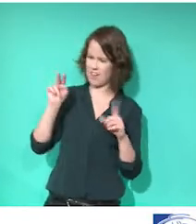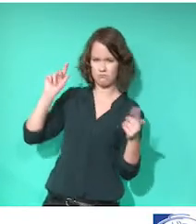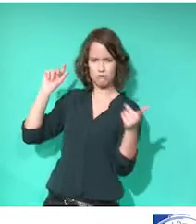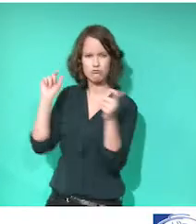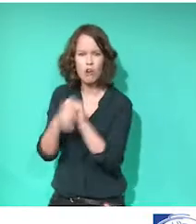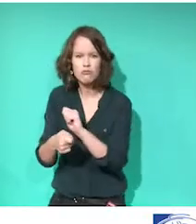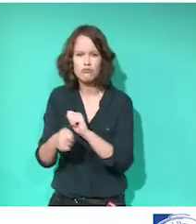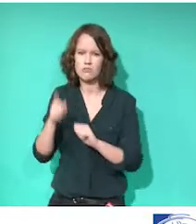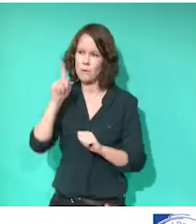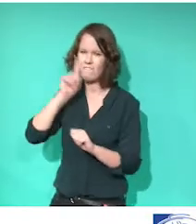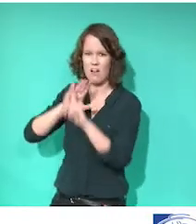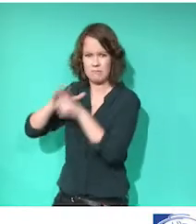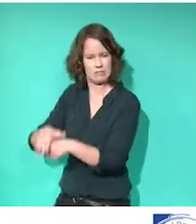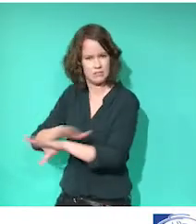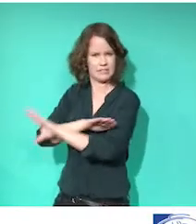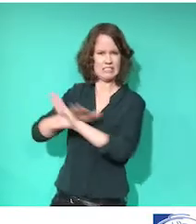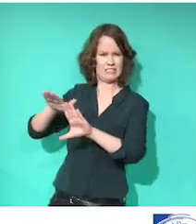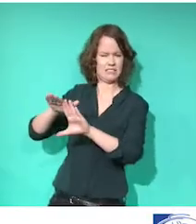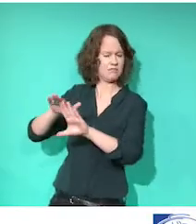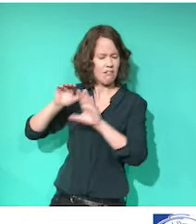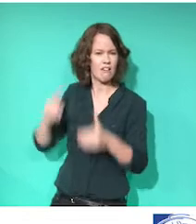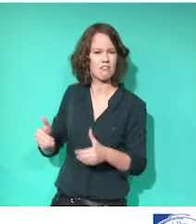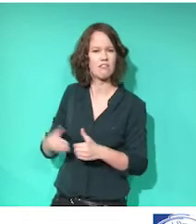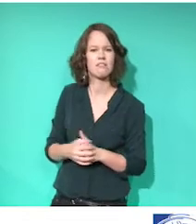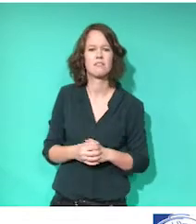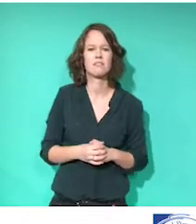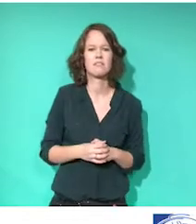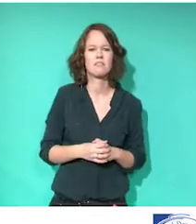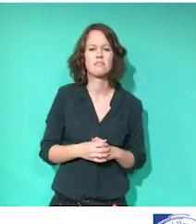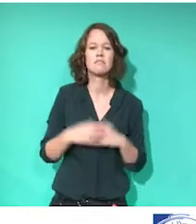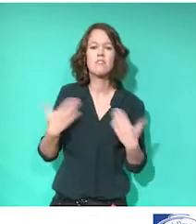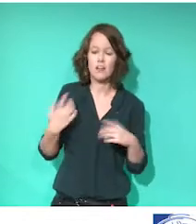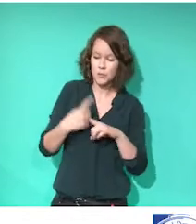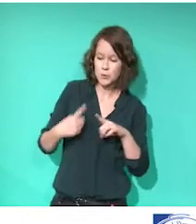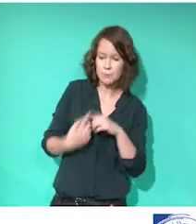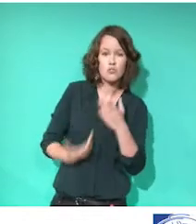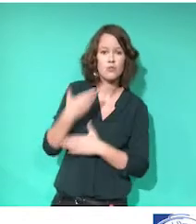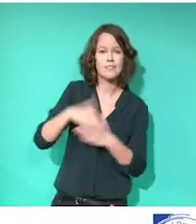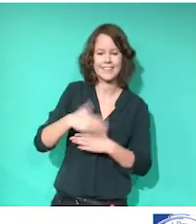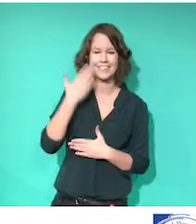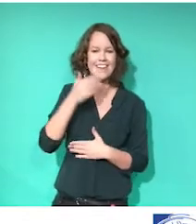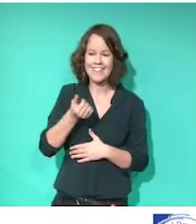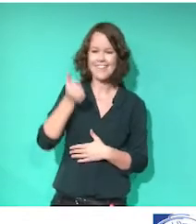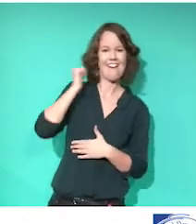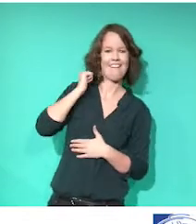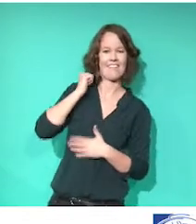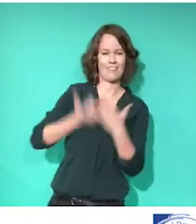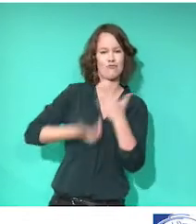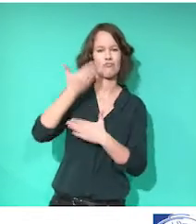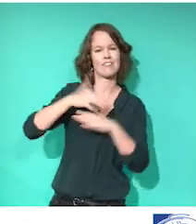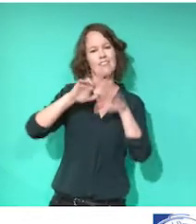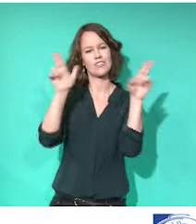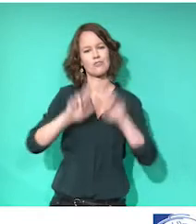reculer le sexisme. Cette demi-journée, au lendemain de la Journée internationale des droits des